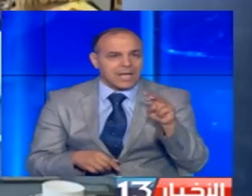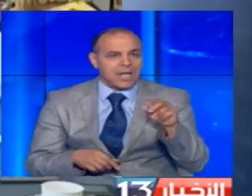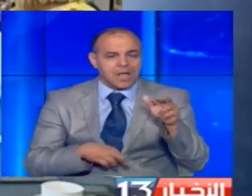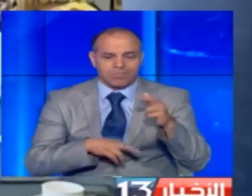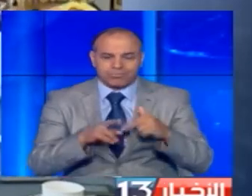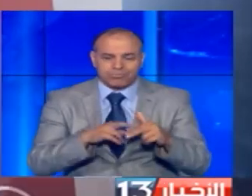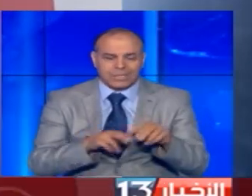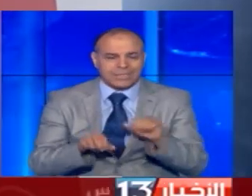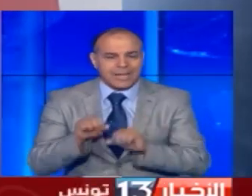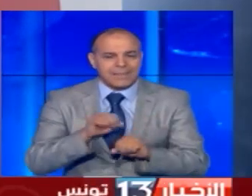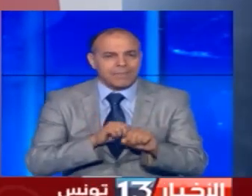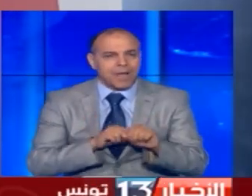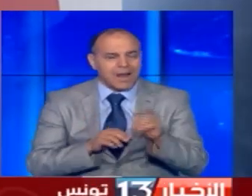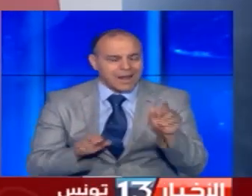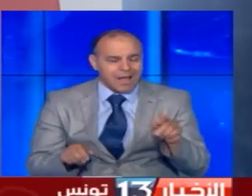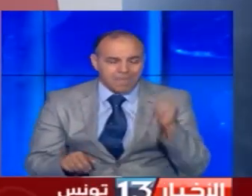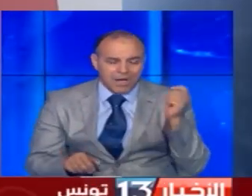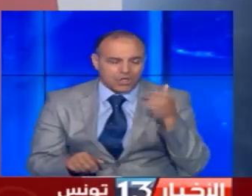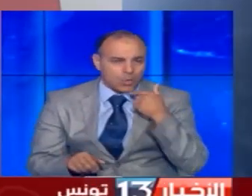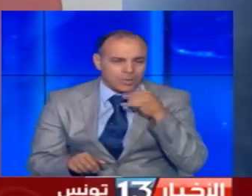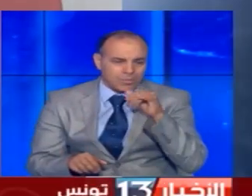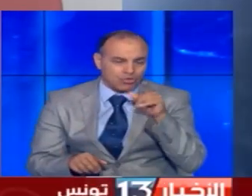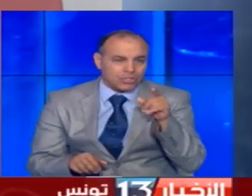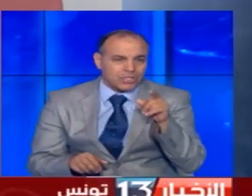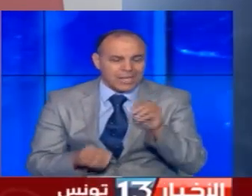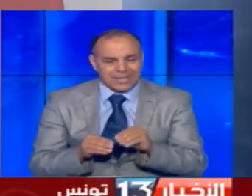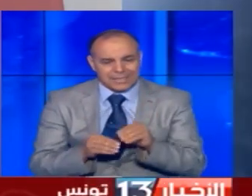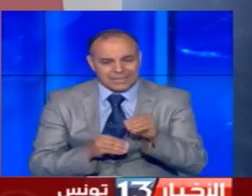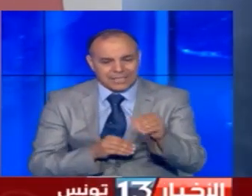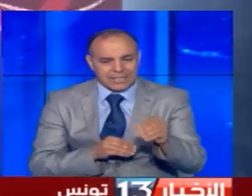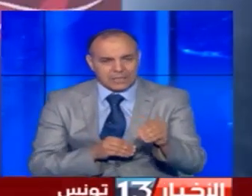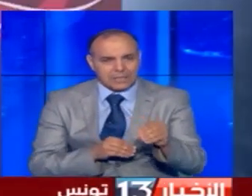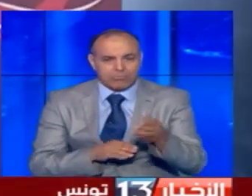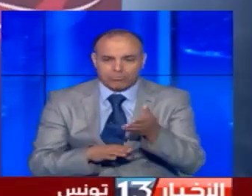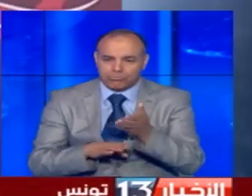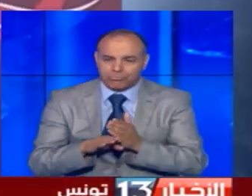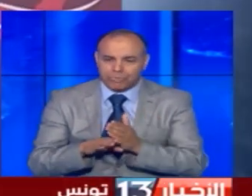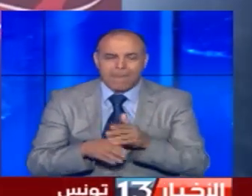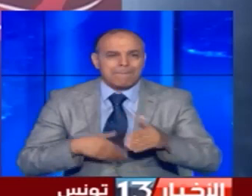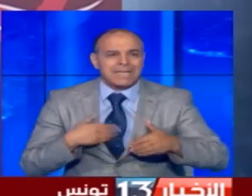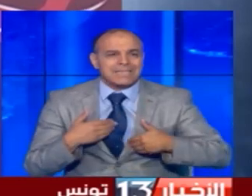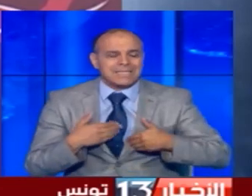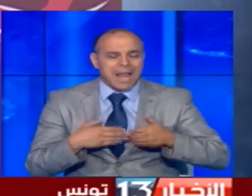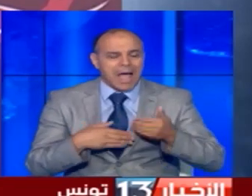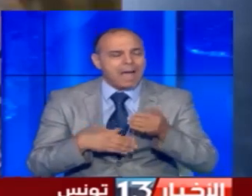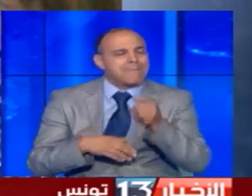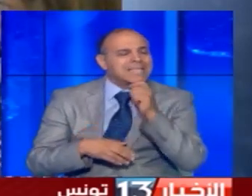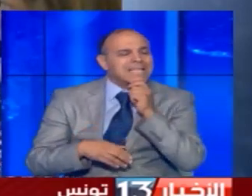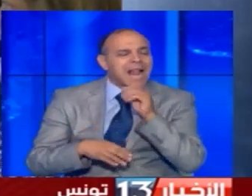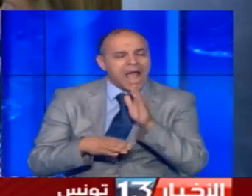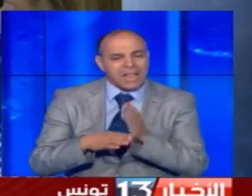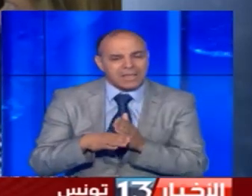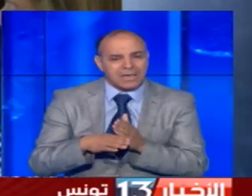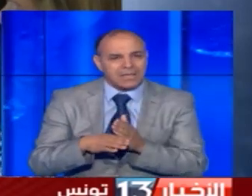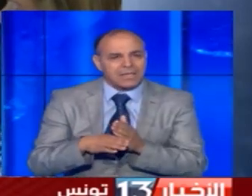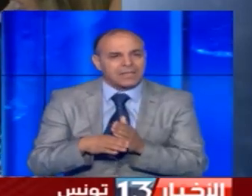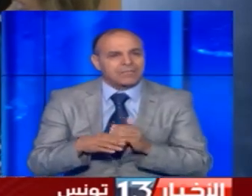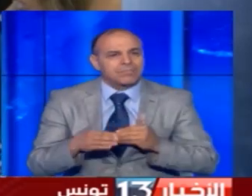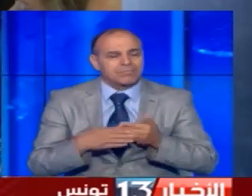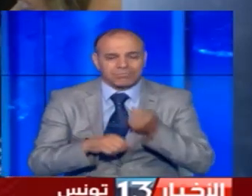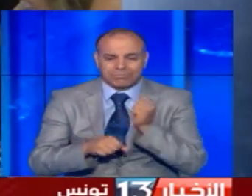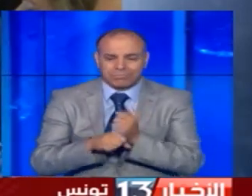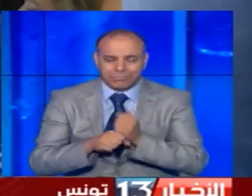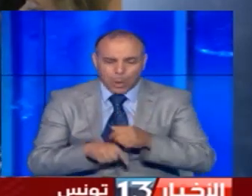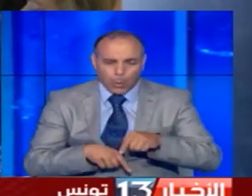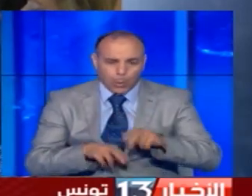التنظيميه لمهرجان اسباب تاجيل الى عدم جاهزيه مسرح البحر بتبقى بسبب تواصل الاشغال